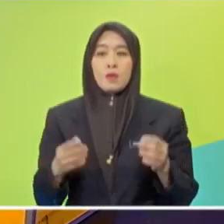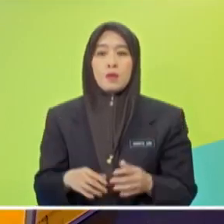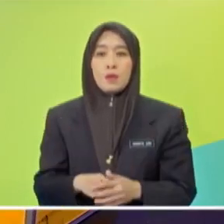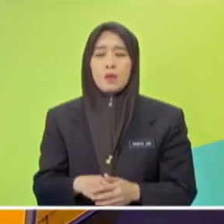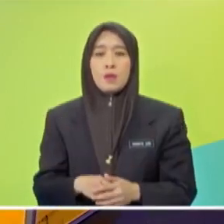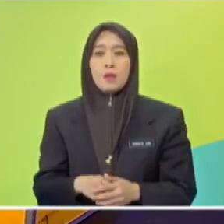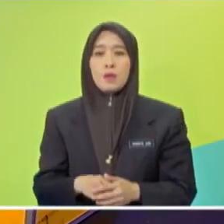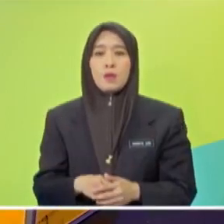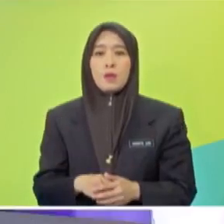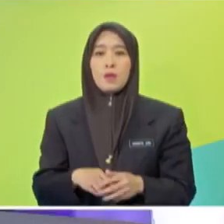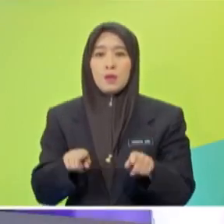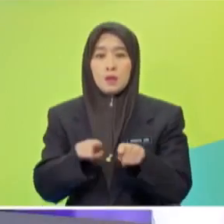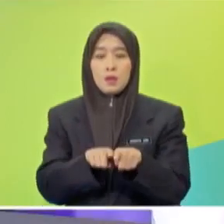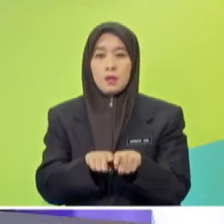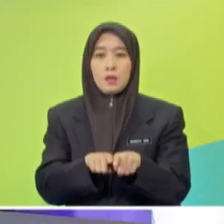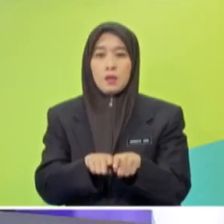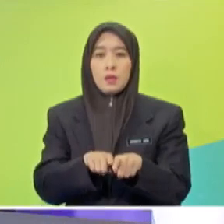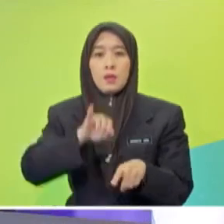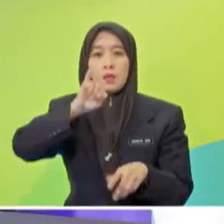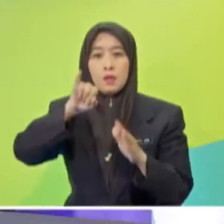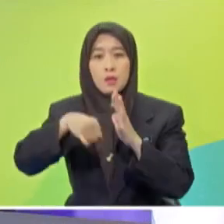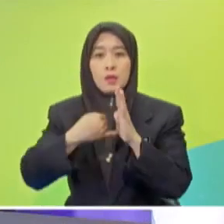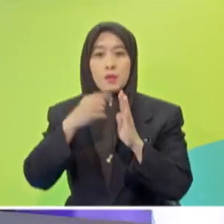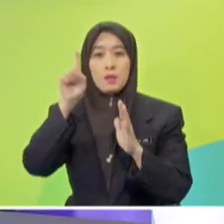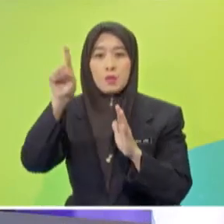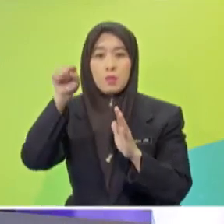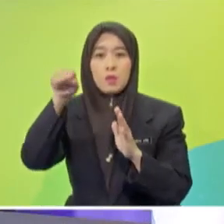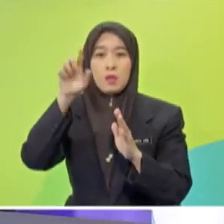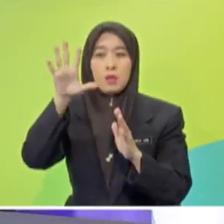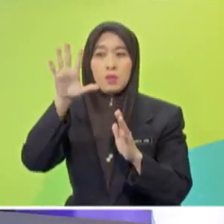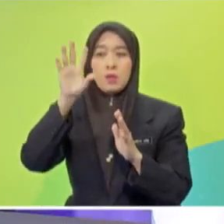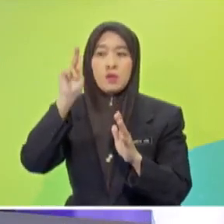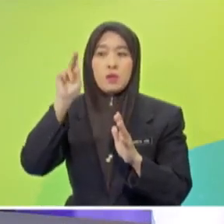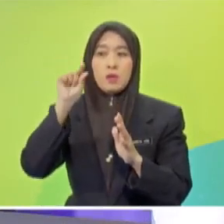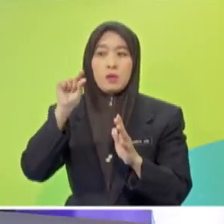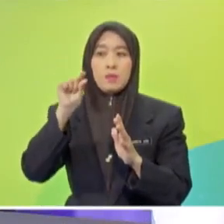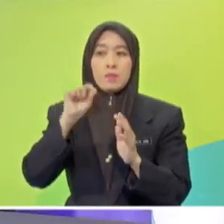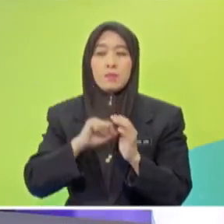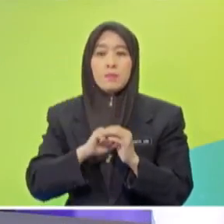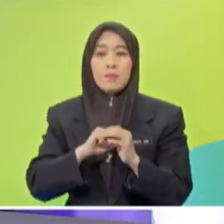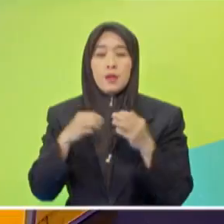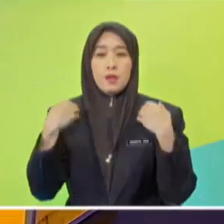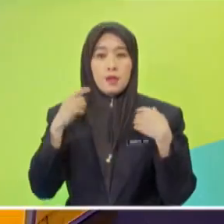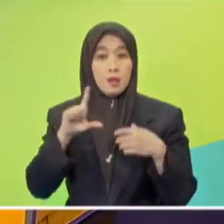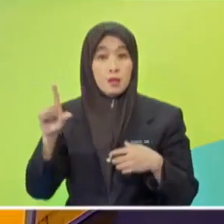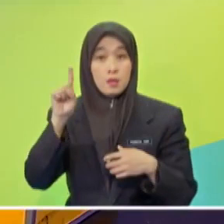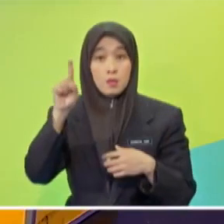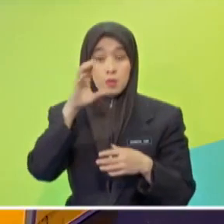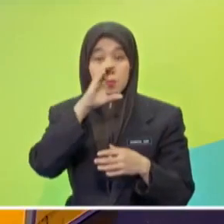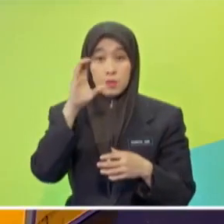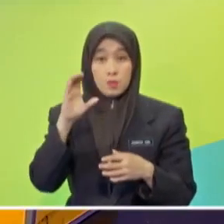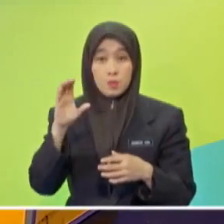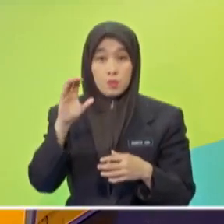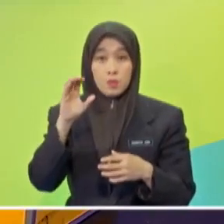macan tepung saya ini tadi satu ukuran lima keji ada ini sudah 100 ya Bu Iya satu fratus tapi tadi